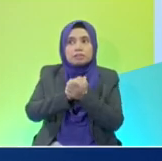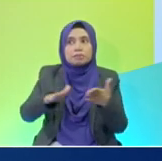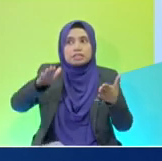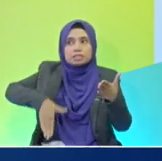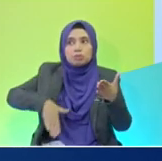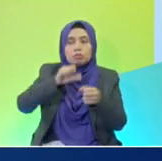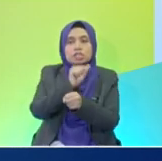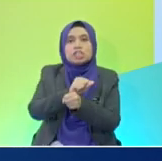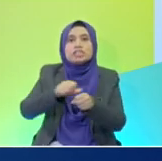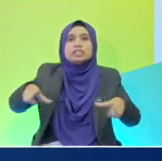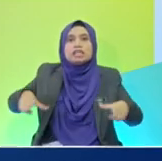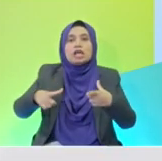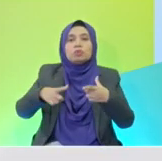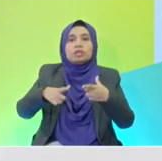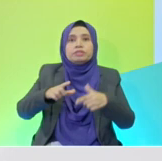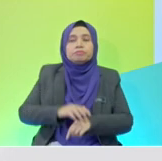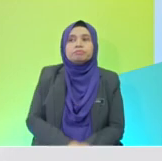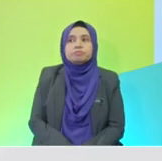luani duduk dekat manis